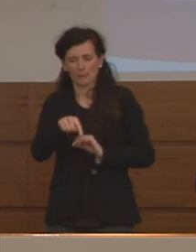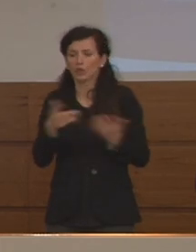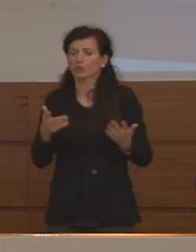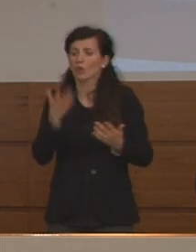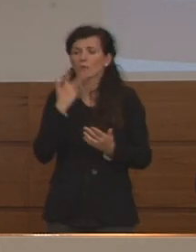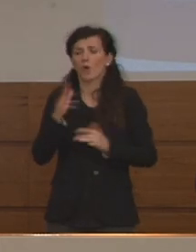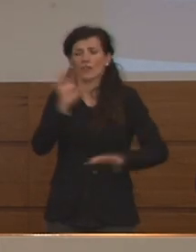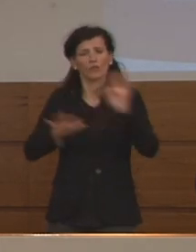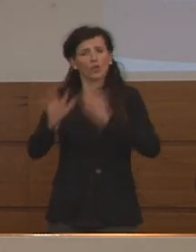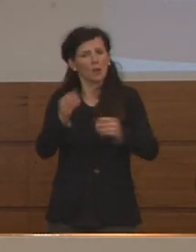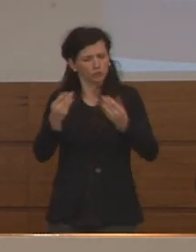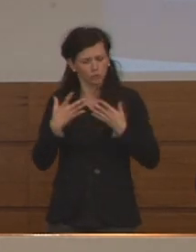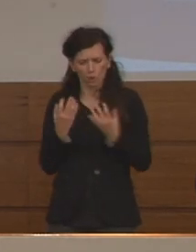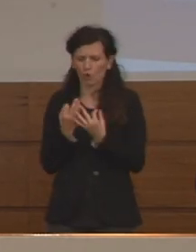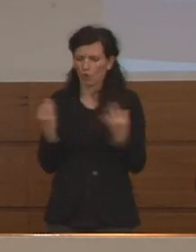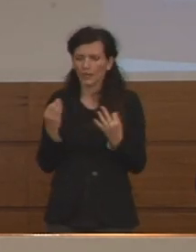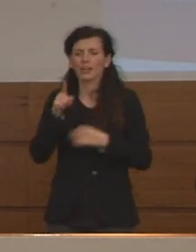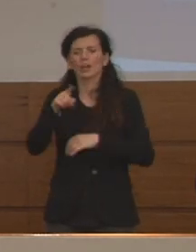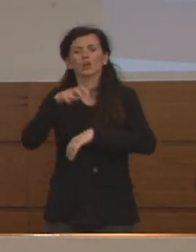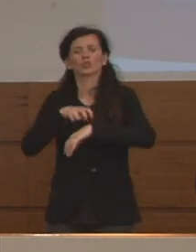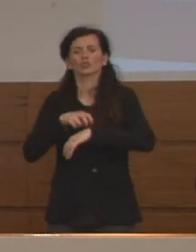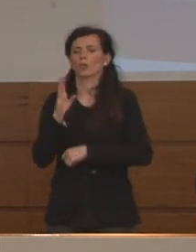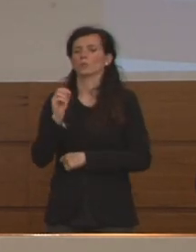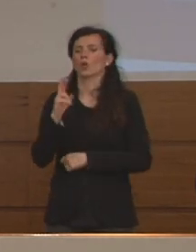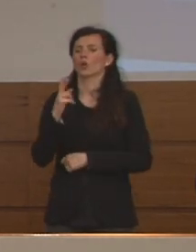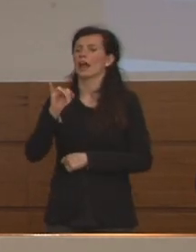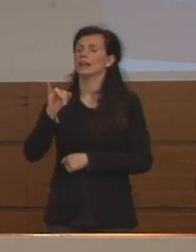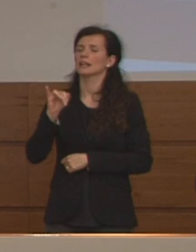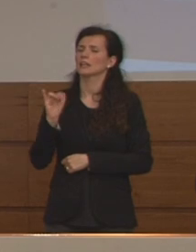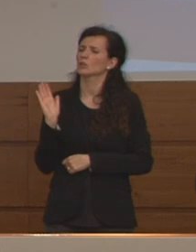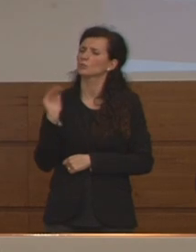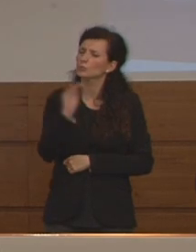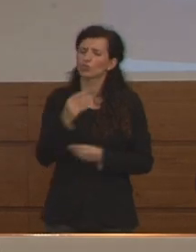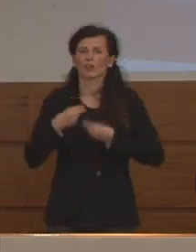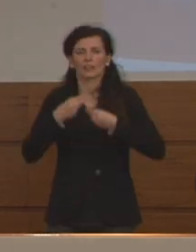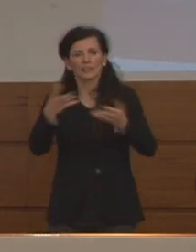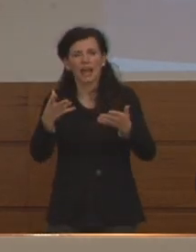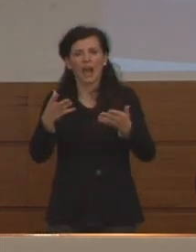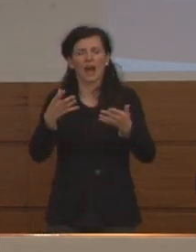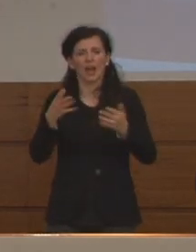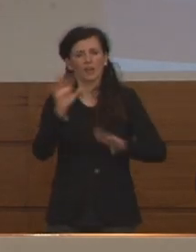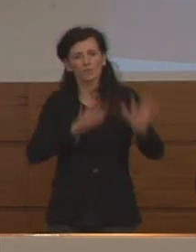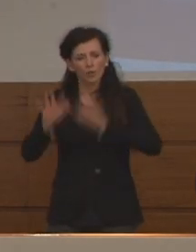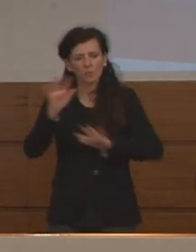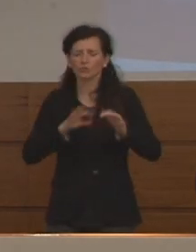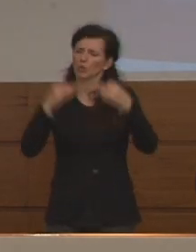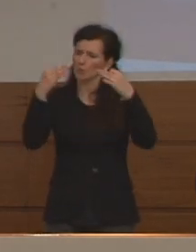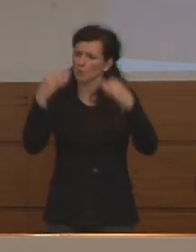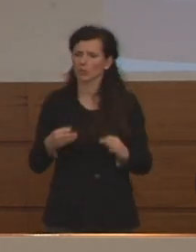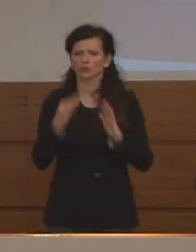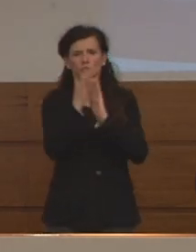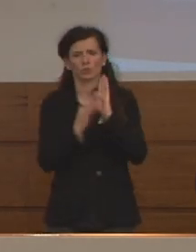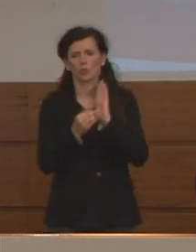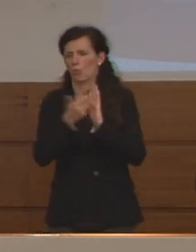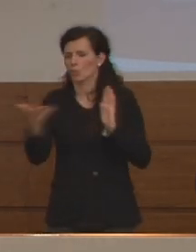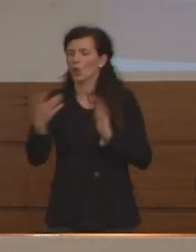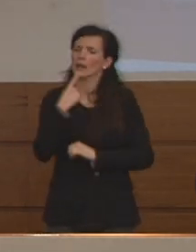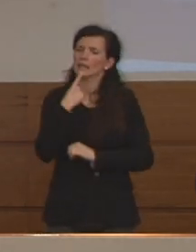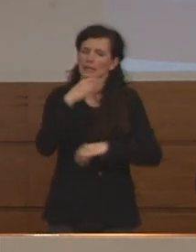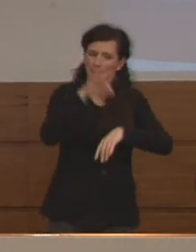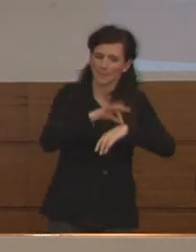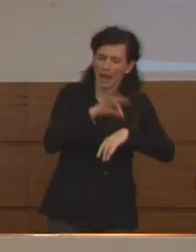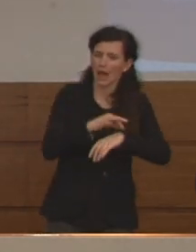dai dottor borrelli ogni giorno in maniera puntuale precisa ci fornisce i dati delle persone che si sono ammalate delle